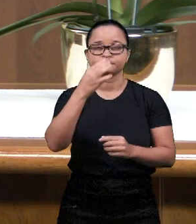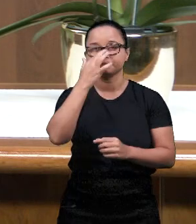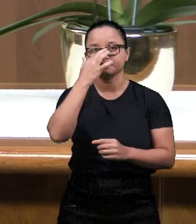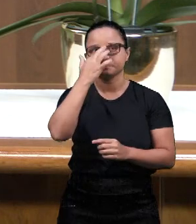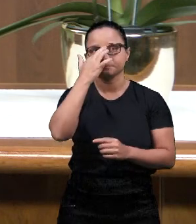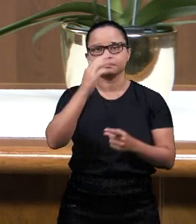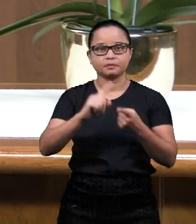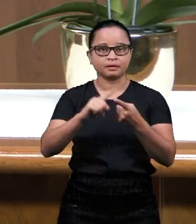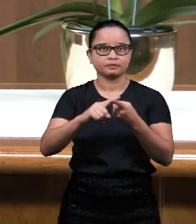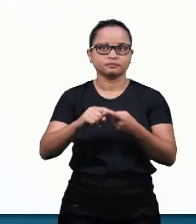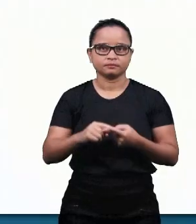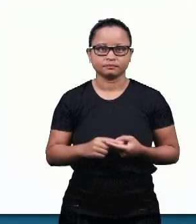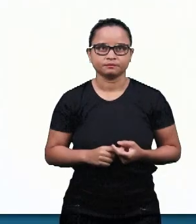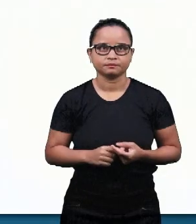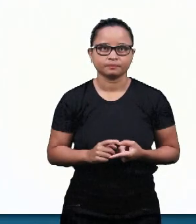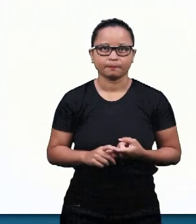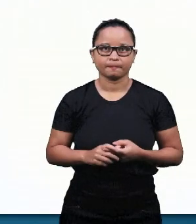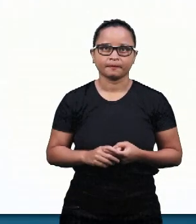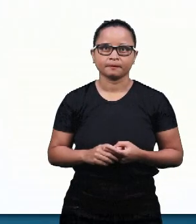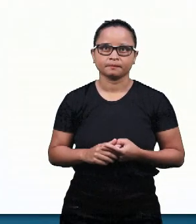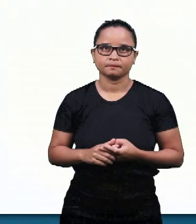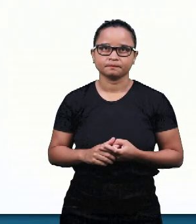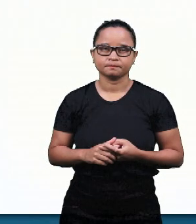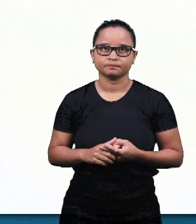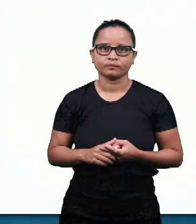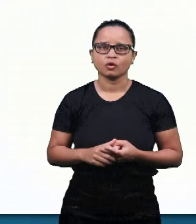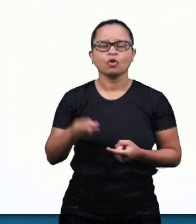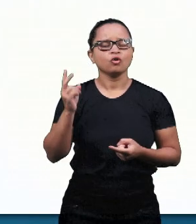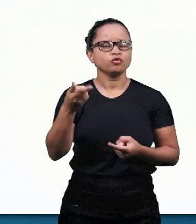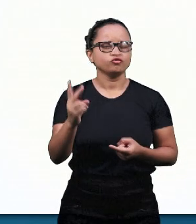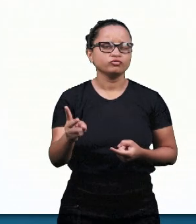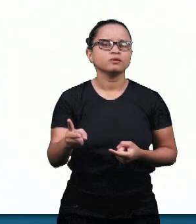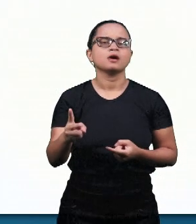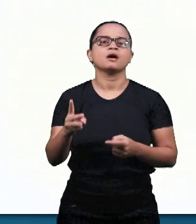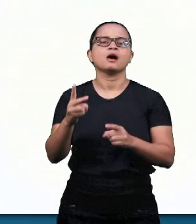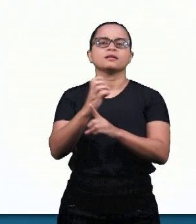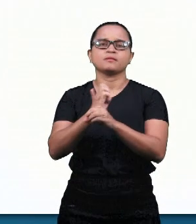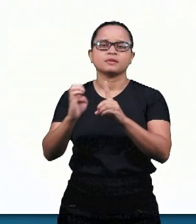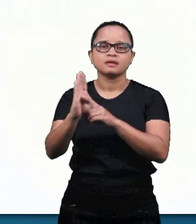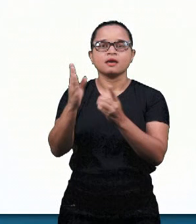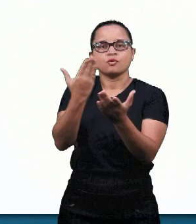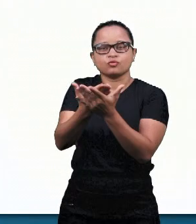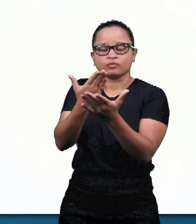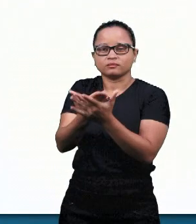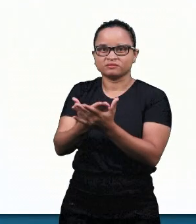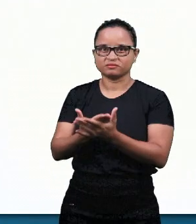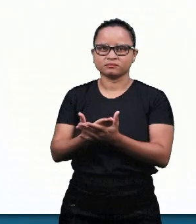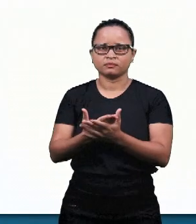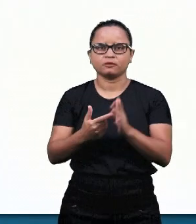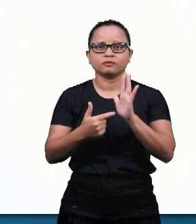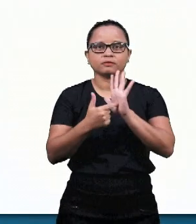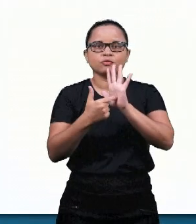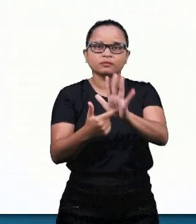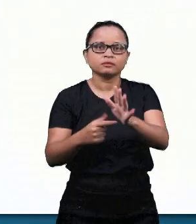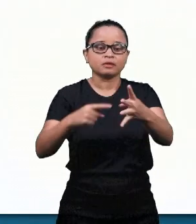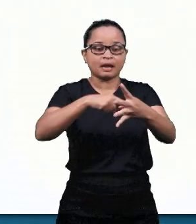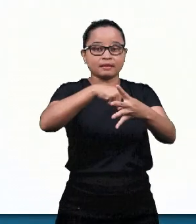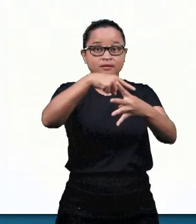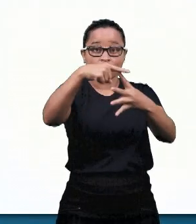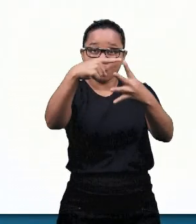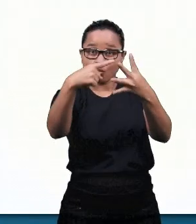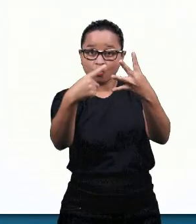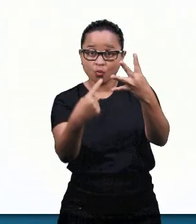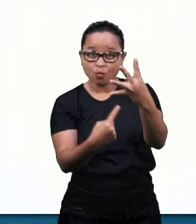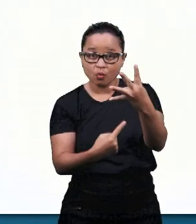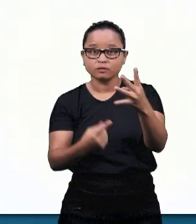dit: en continuant les études de l'école biblique dominicale qui est dirigée vers